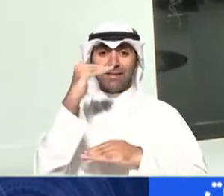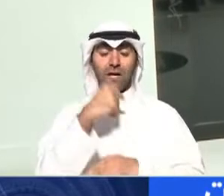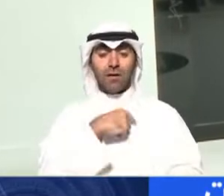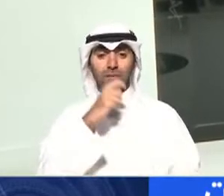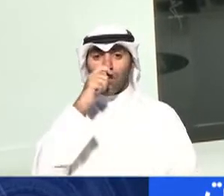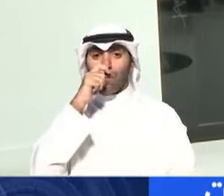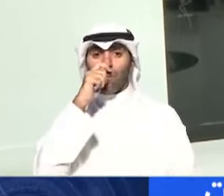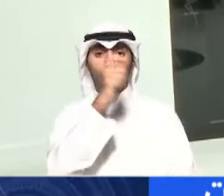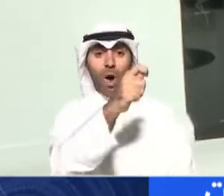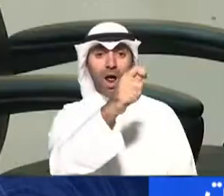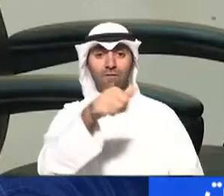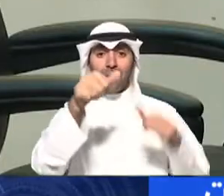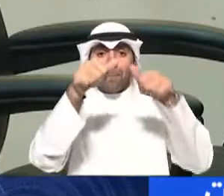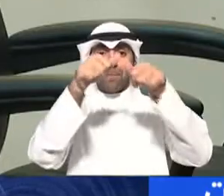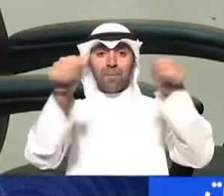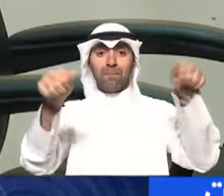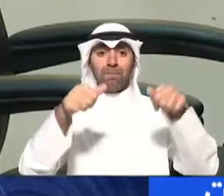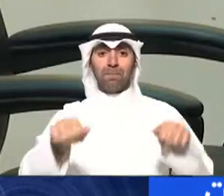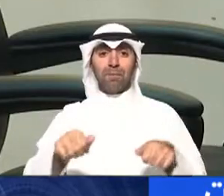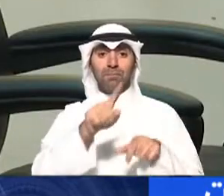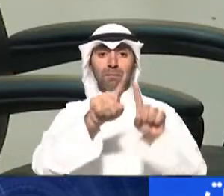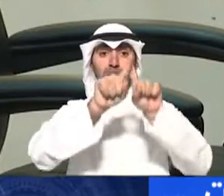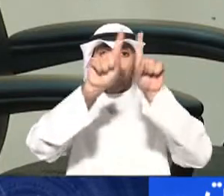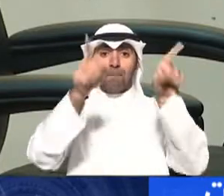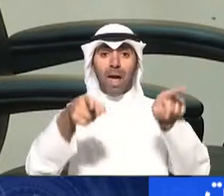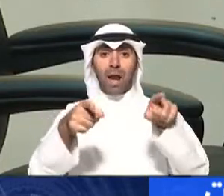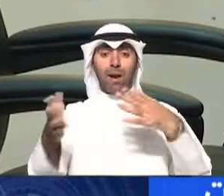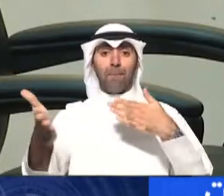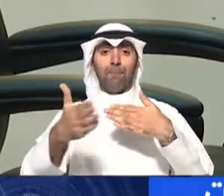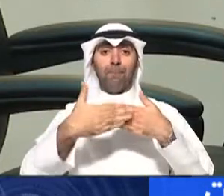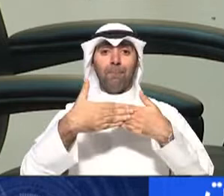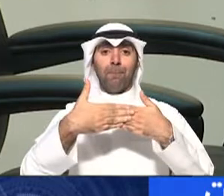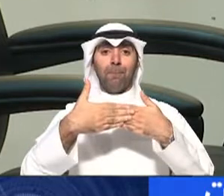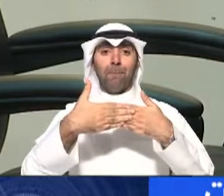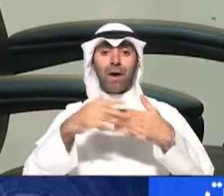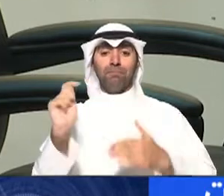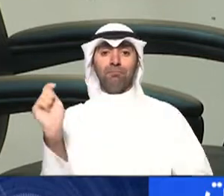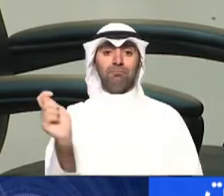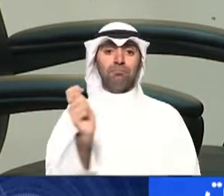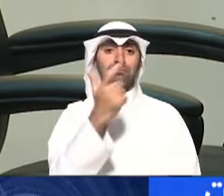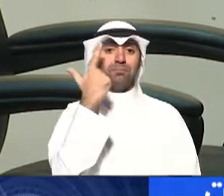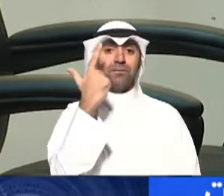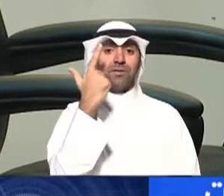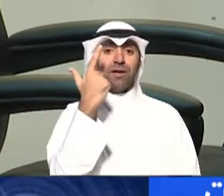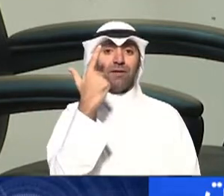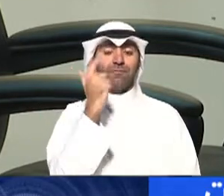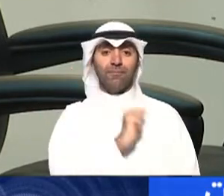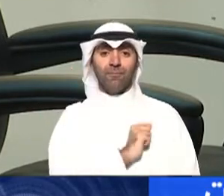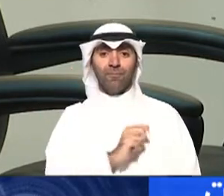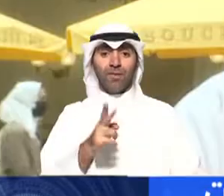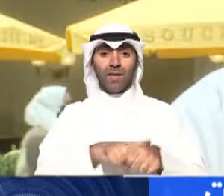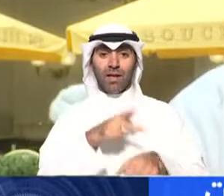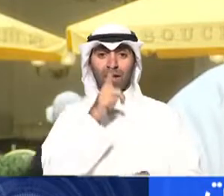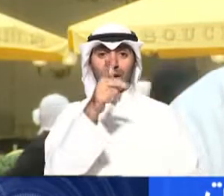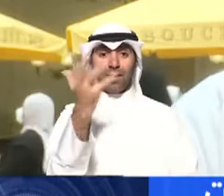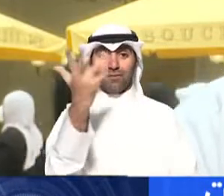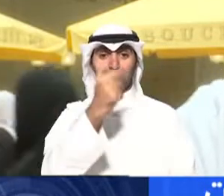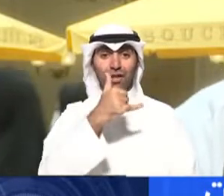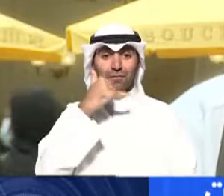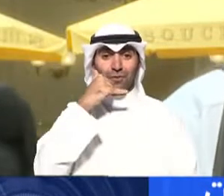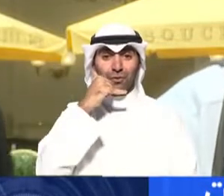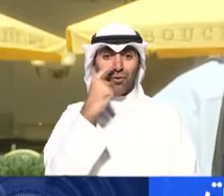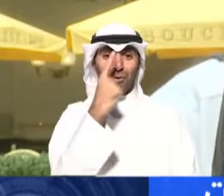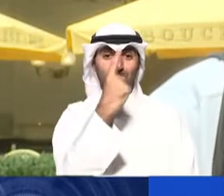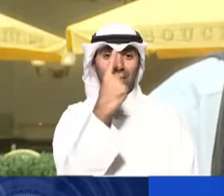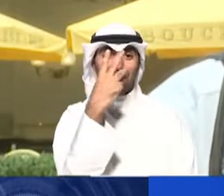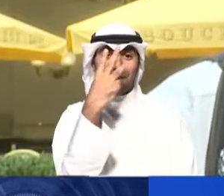التجارة والصناعة، أيضا من خلالها يقدر يتجه لأي مركز من هذه المراكز ويتقدم بالشكوى المطلوبة. تحرص وزارة التجارة